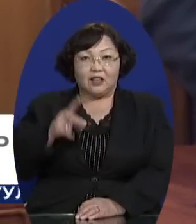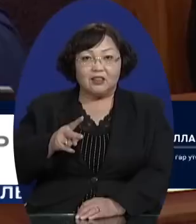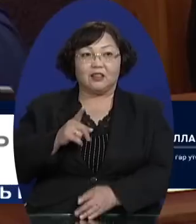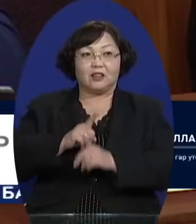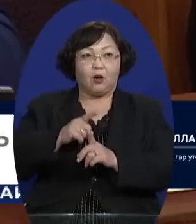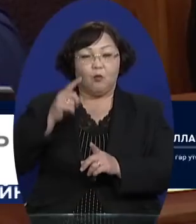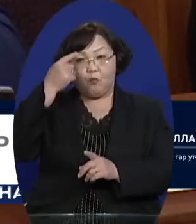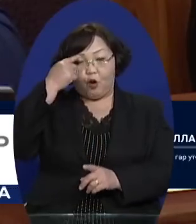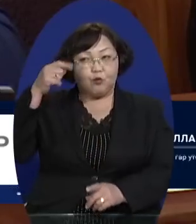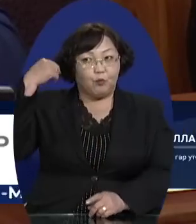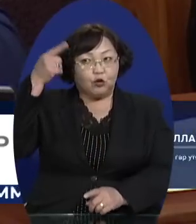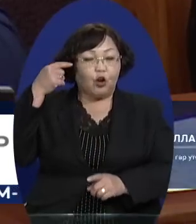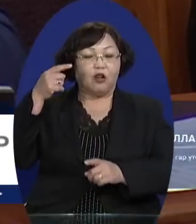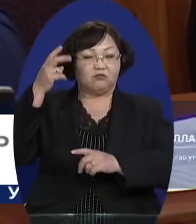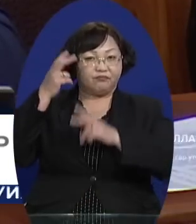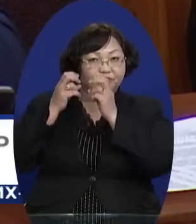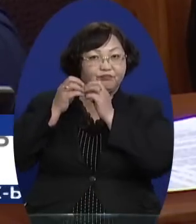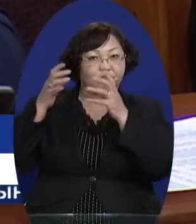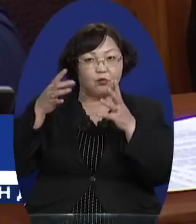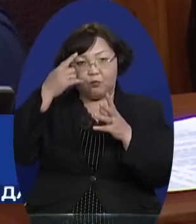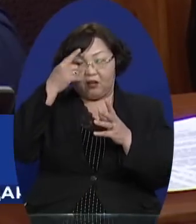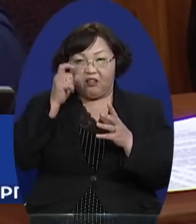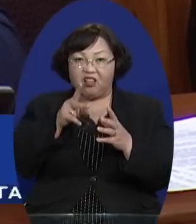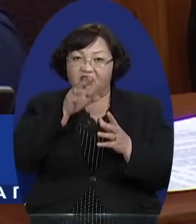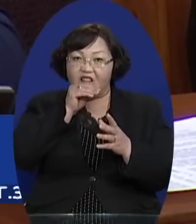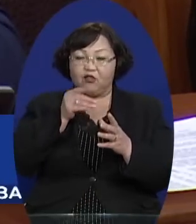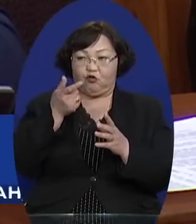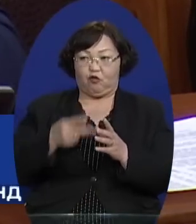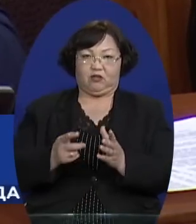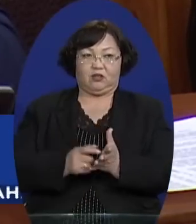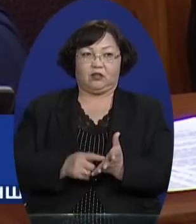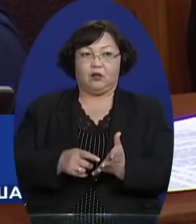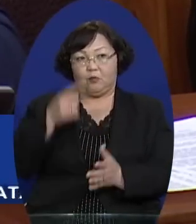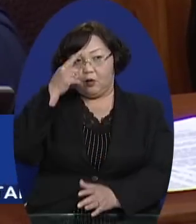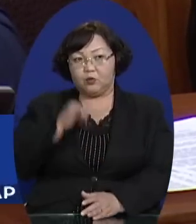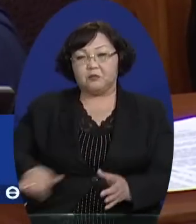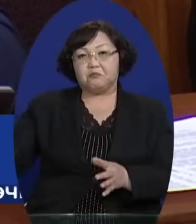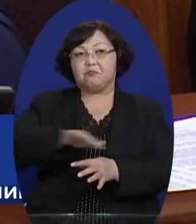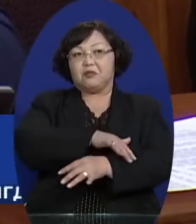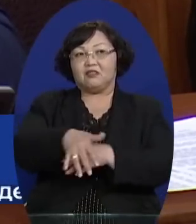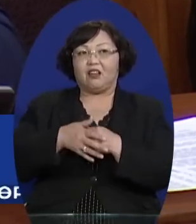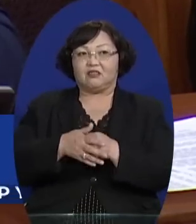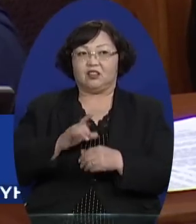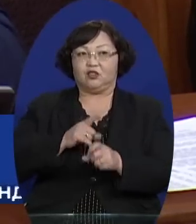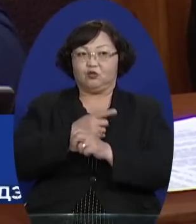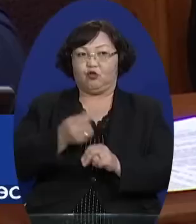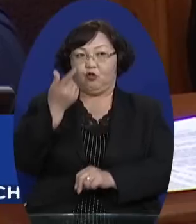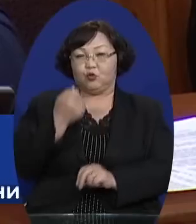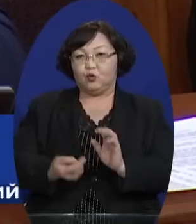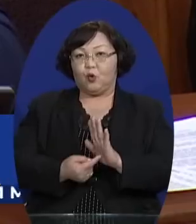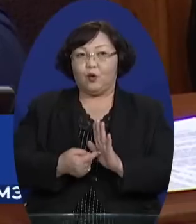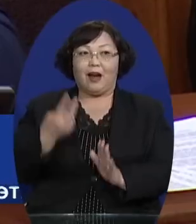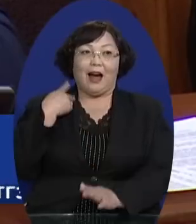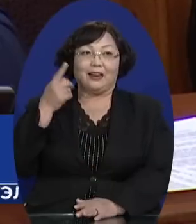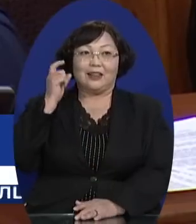бэлднэ. Энэ монгол усын тусгаар тогтнолын бүрээрхт байдлын эргчлөөт хэрэгдэм баталгаач нь магадгүй явсан явсаар энэ англи хэлтэй бүрэн